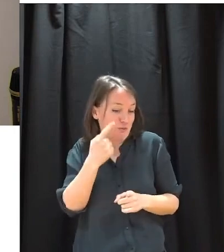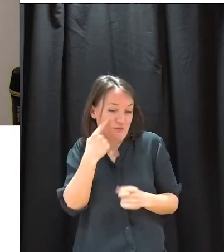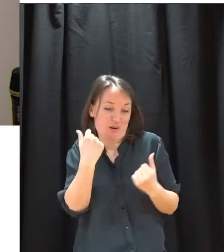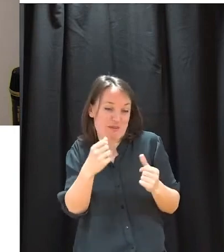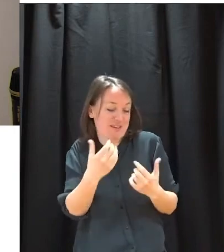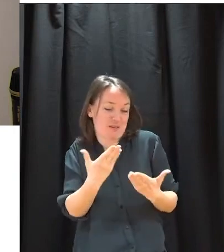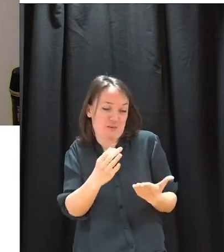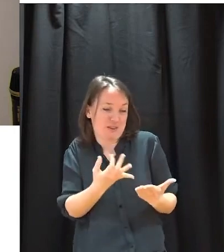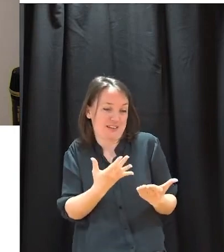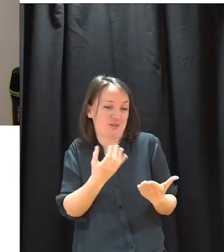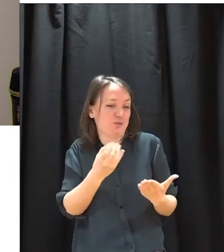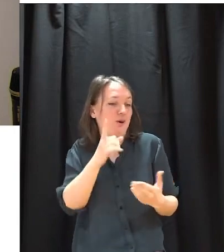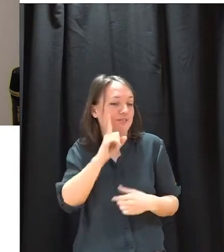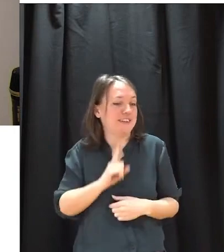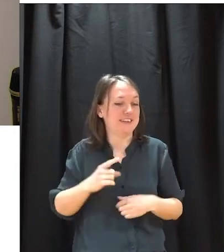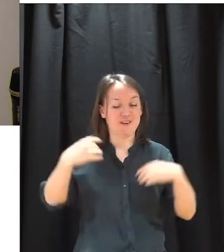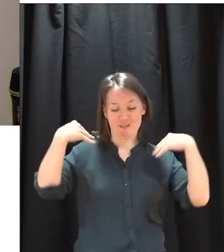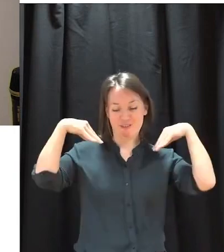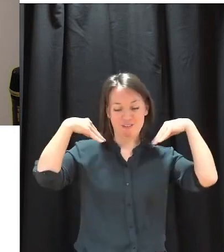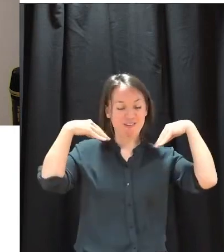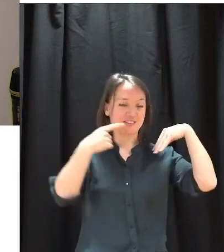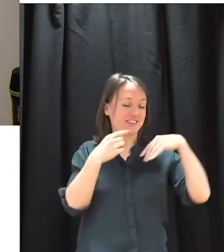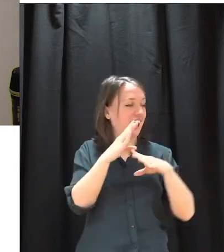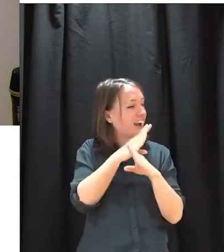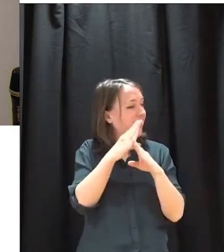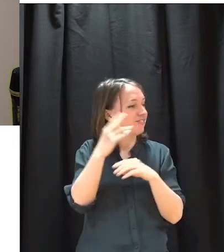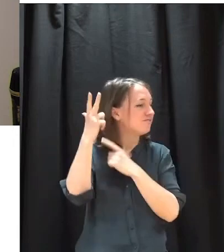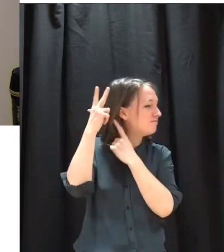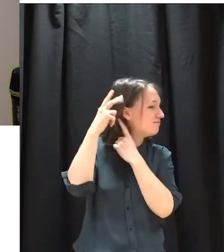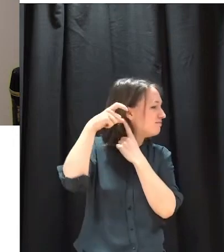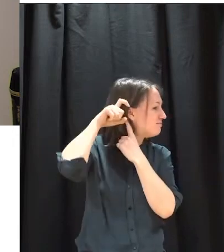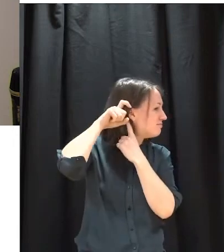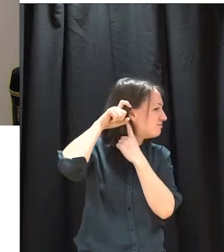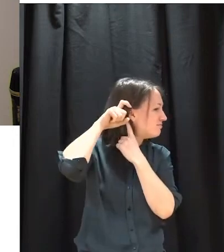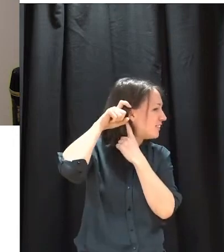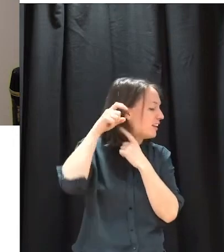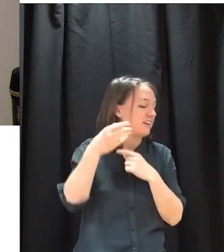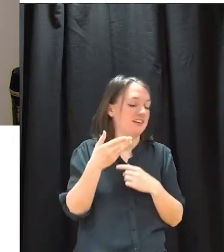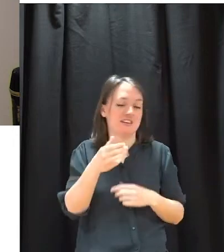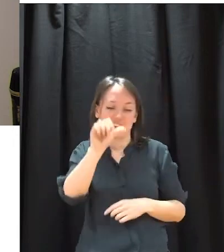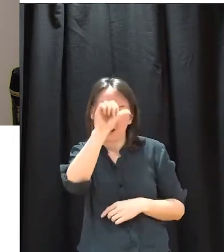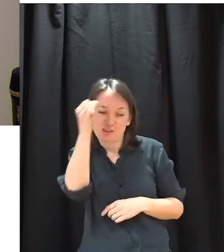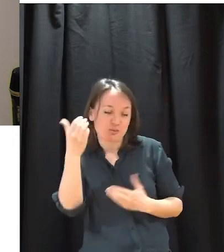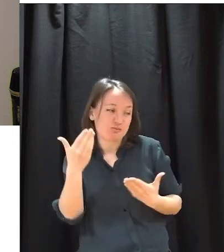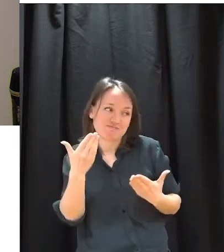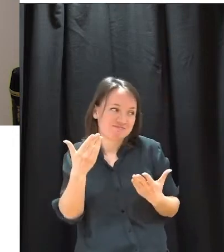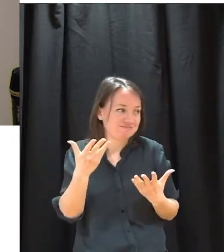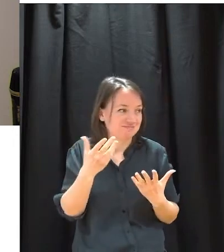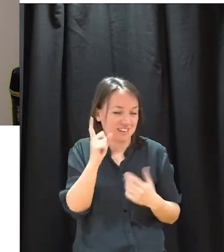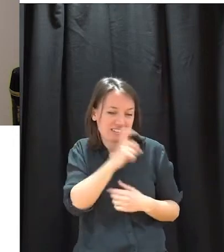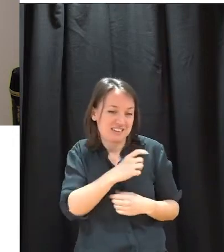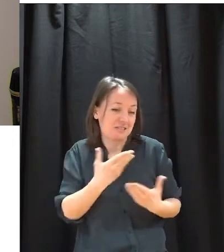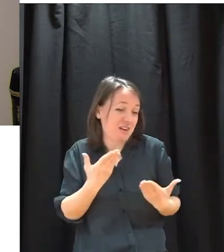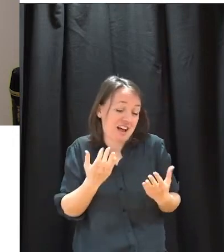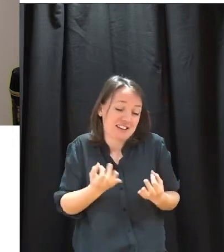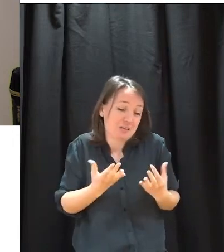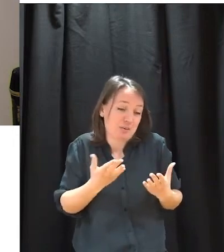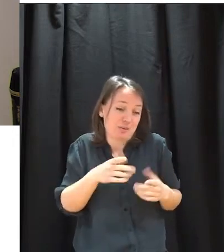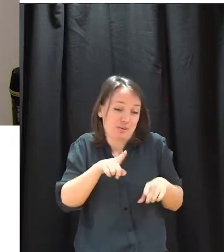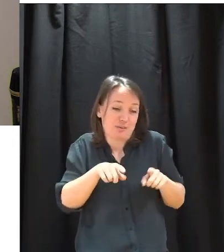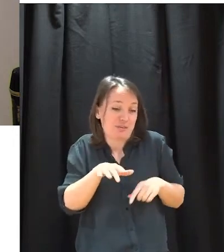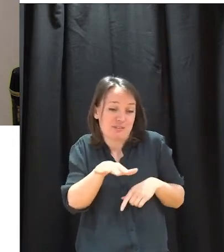cheveux assez longs, elles peuvent le cacher. Les garçons, un peu moins. Bon, voilà, parfois ça peut être mal